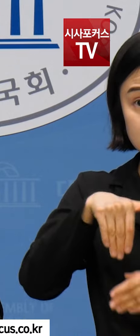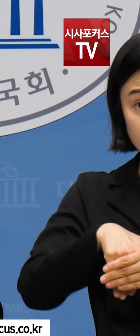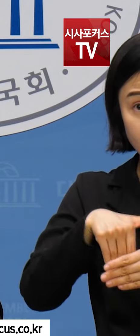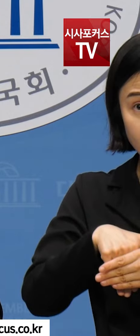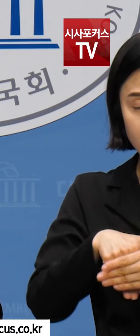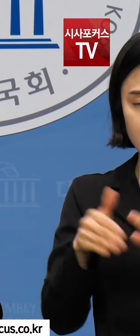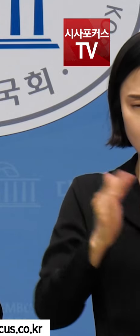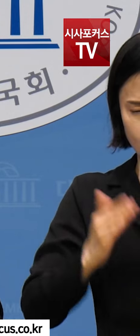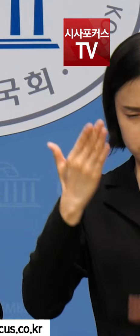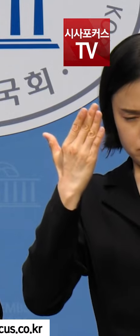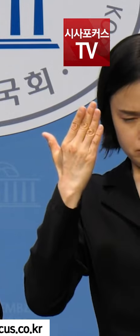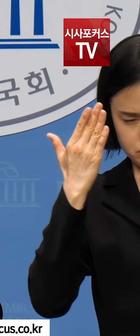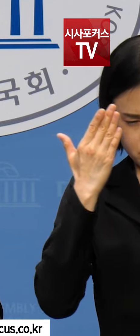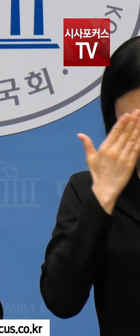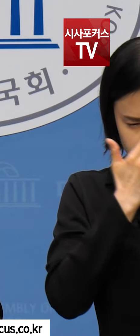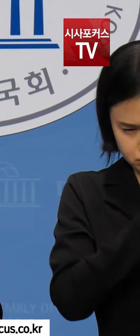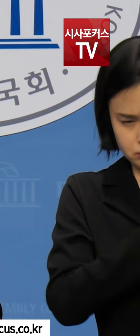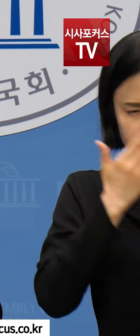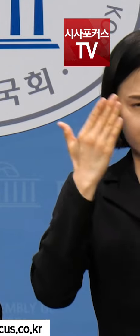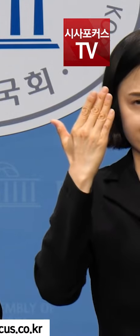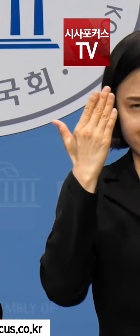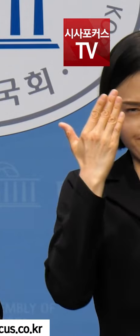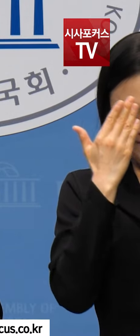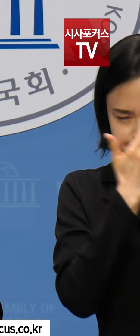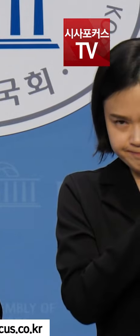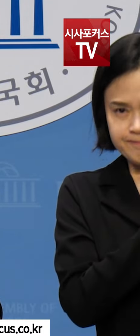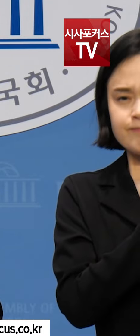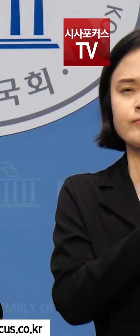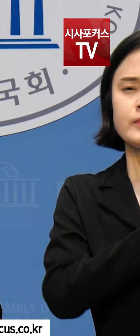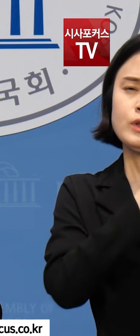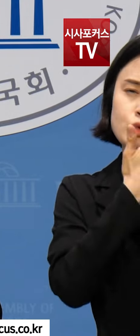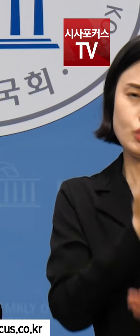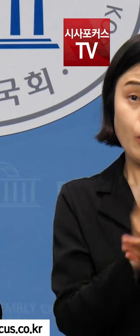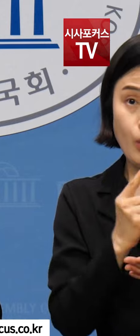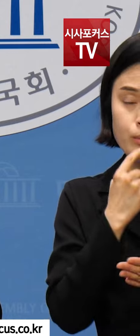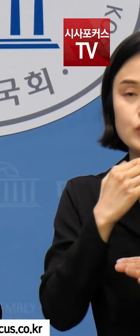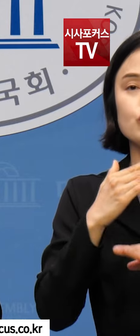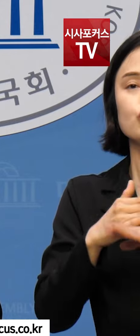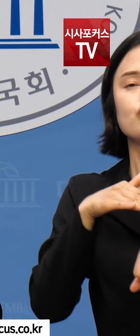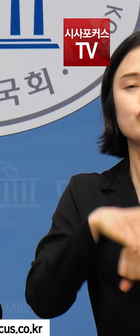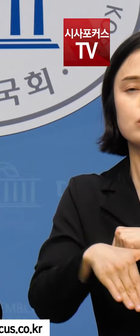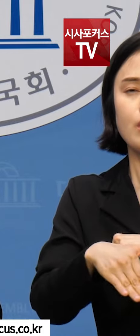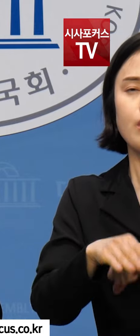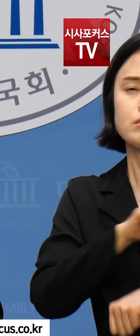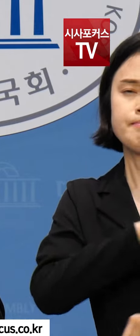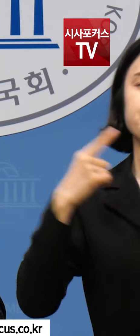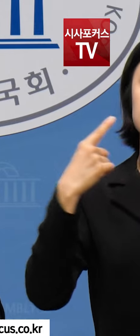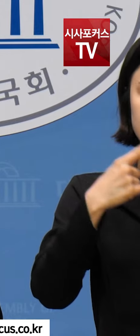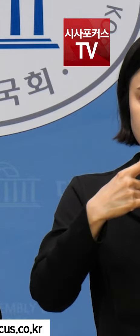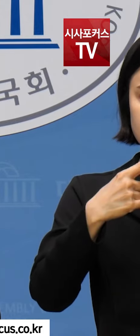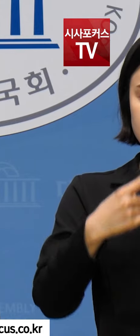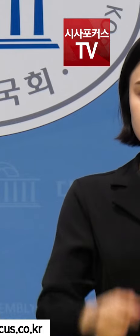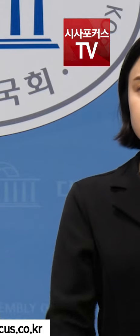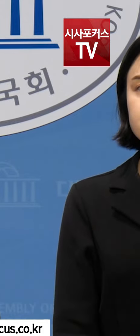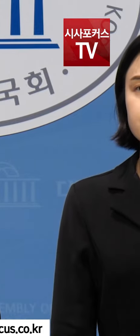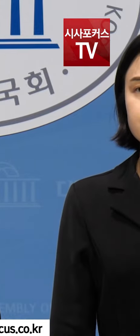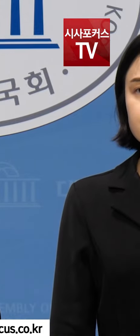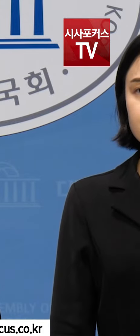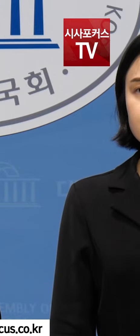아무리 강조해도 지나침이 없는 민주주의의 기본이자 민주주의의 생명줄입니다.